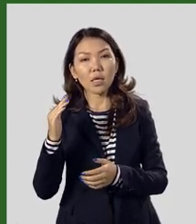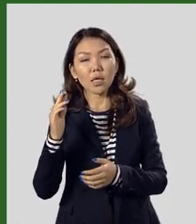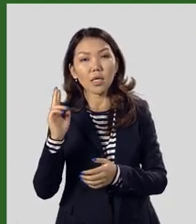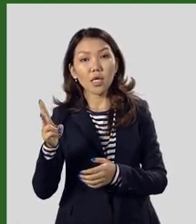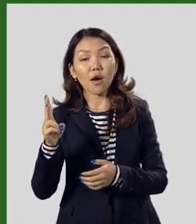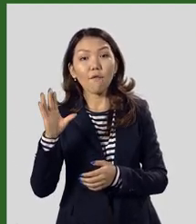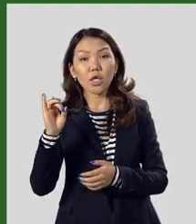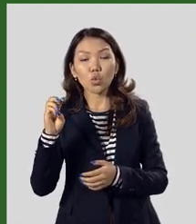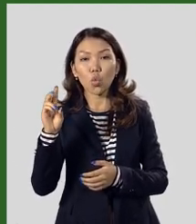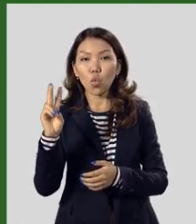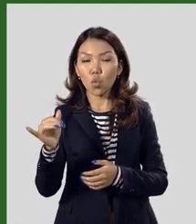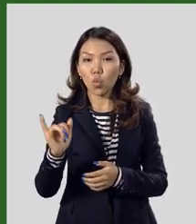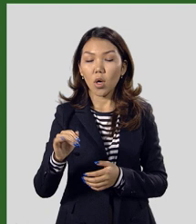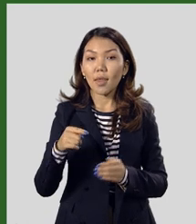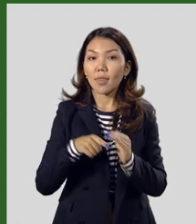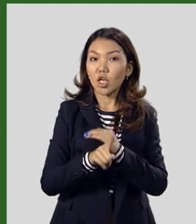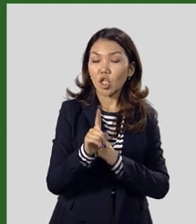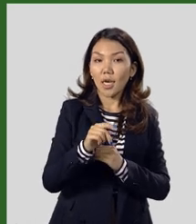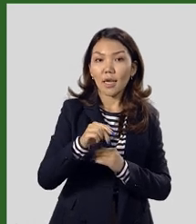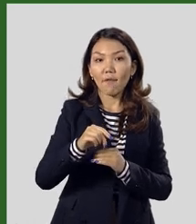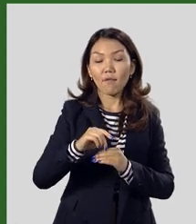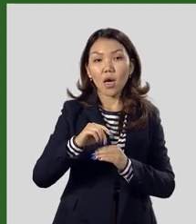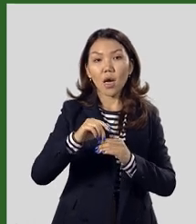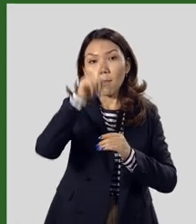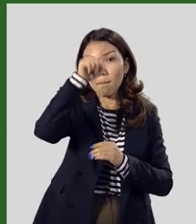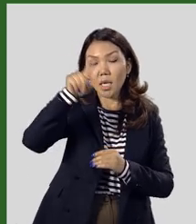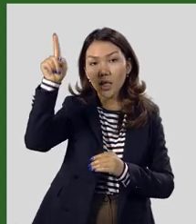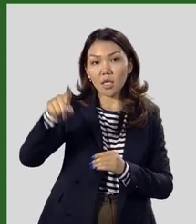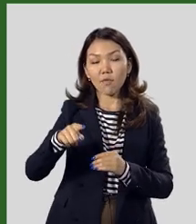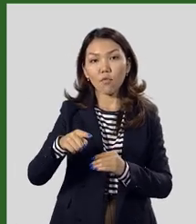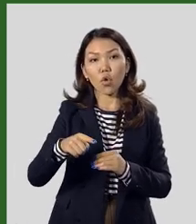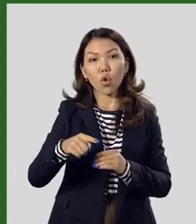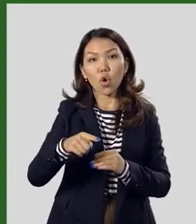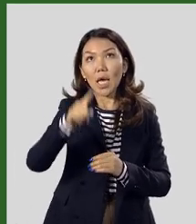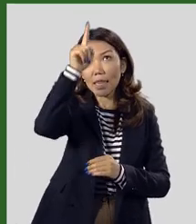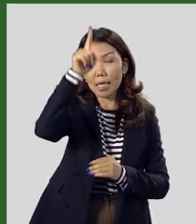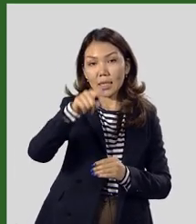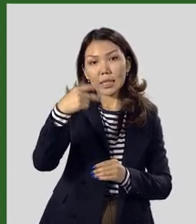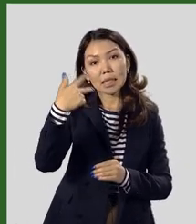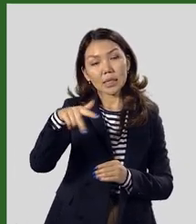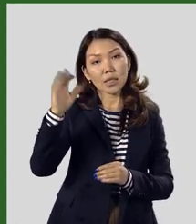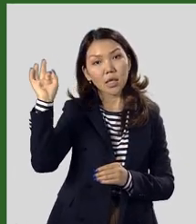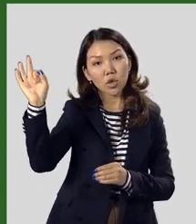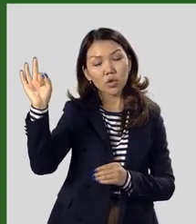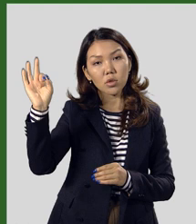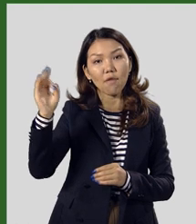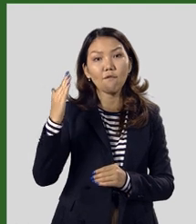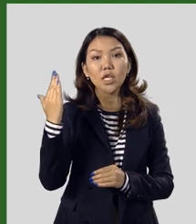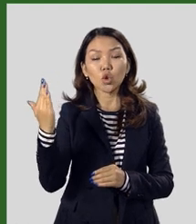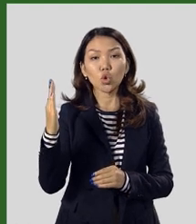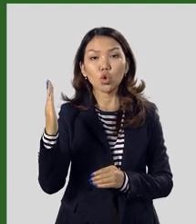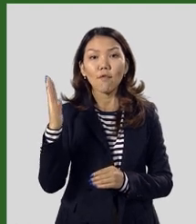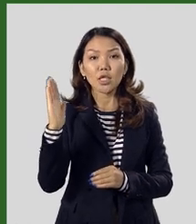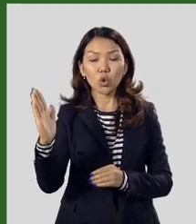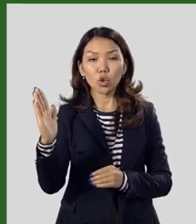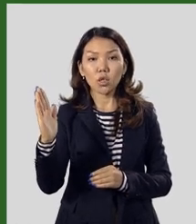начального нулевого меридиана. Его долгота 30 градусов восточной долготы.